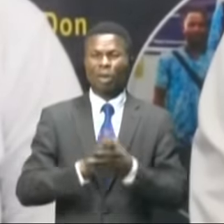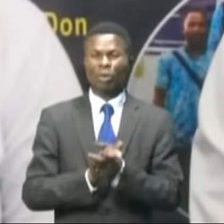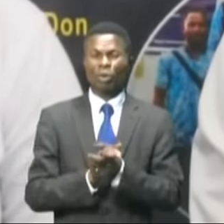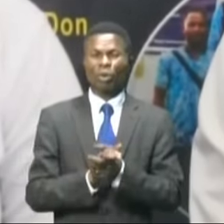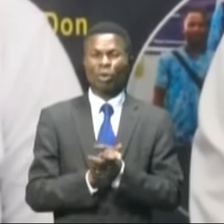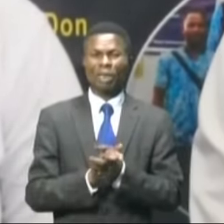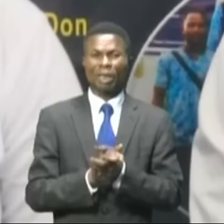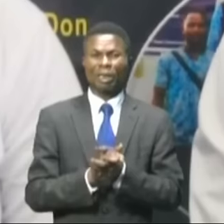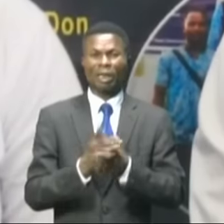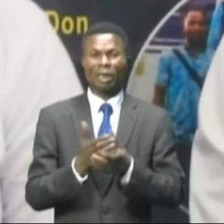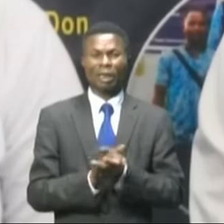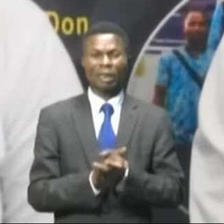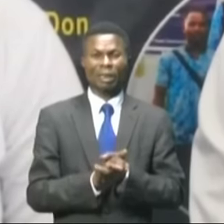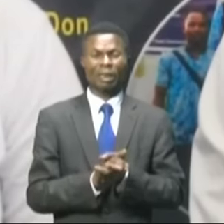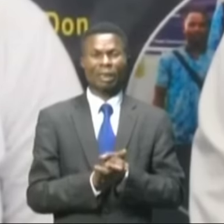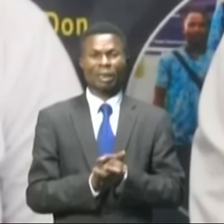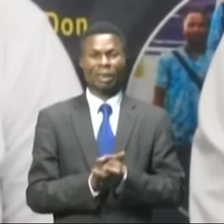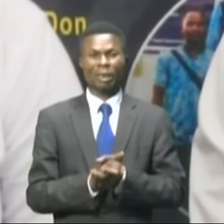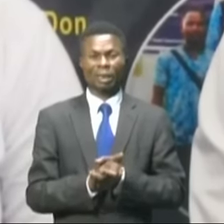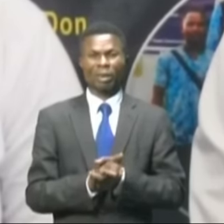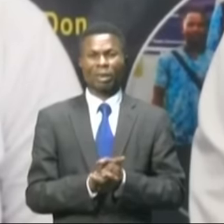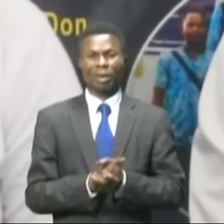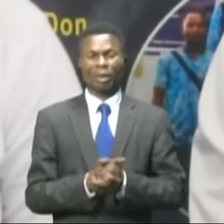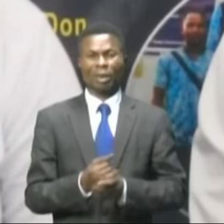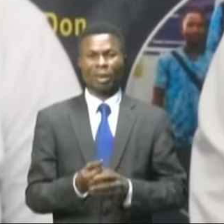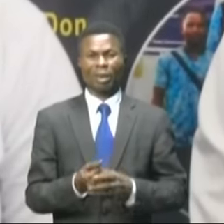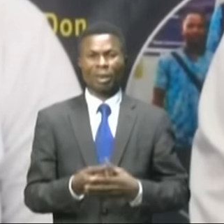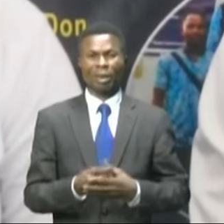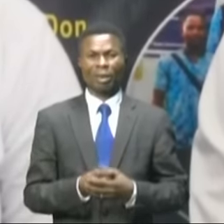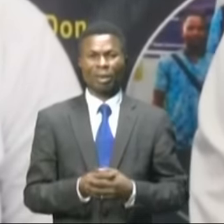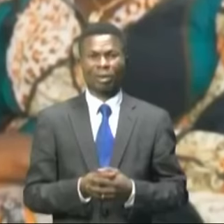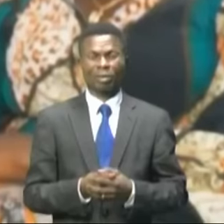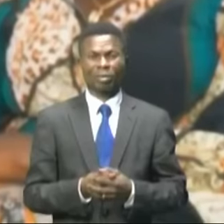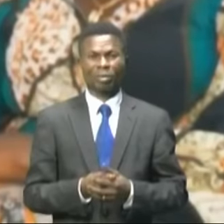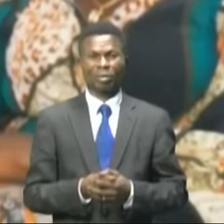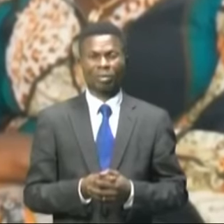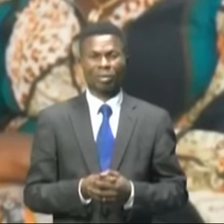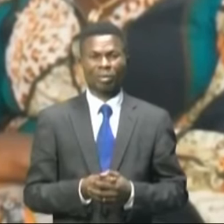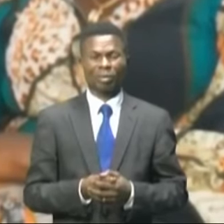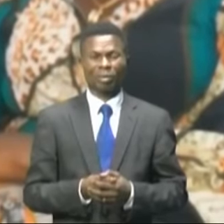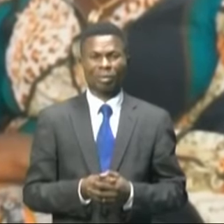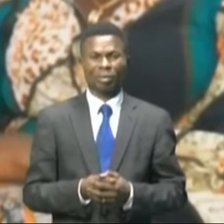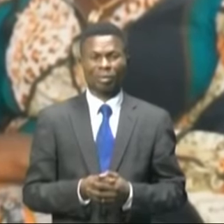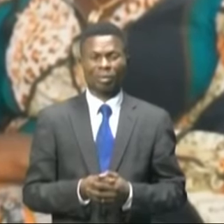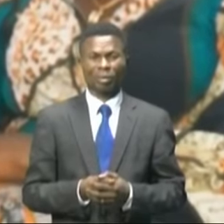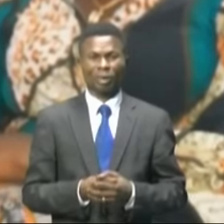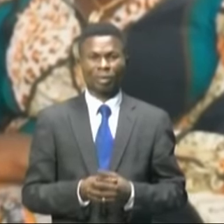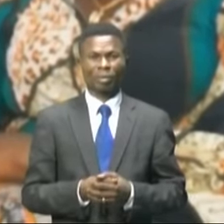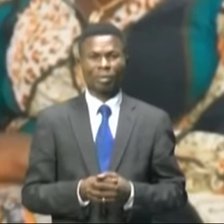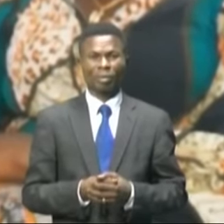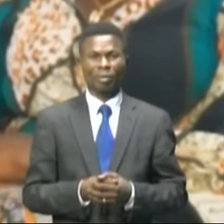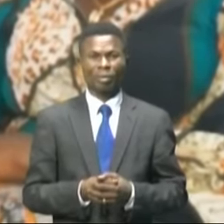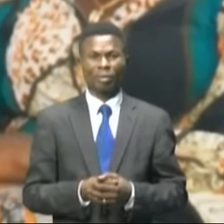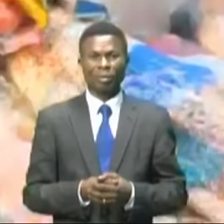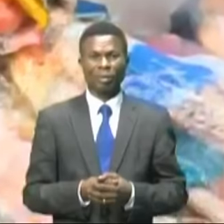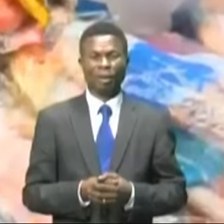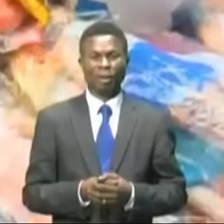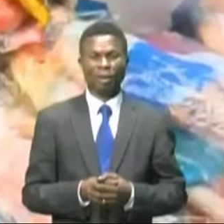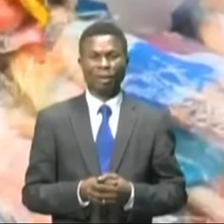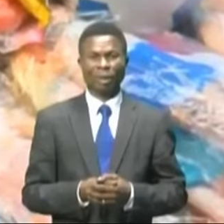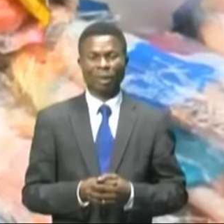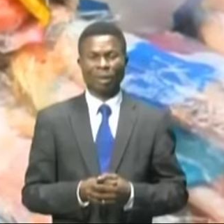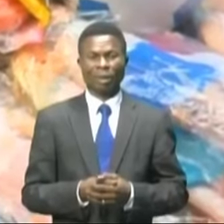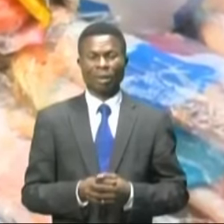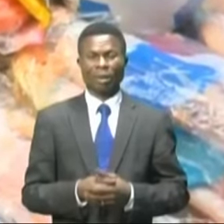échanger et leur montrer leur place dans la communauté. La rapporteure adjointe de CNDH n'est pas allée